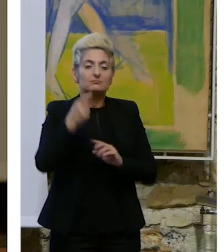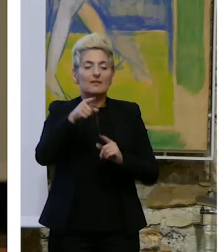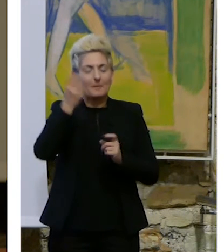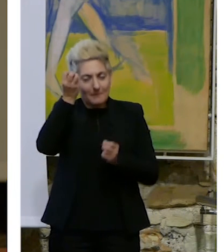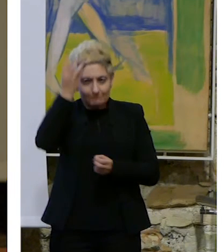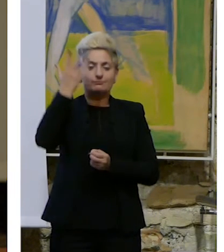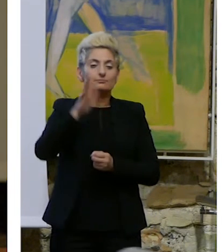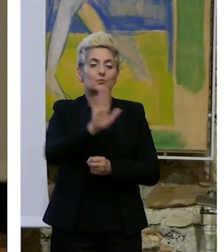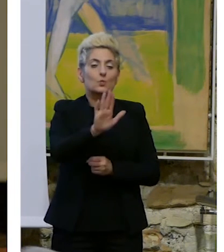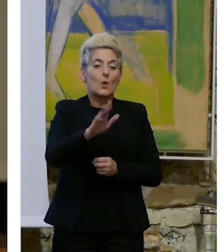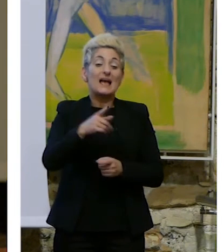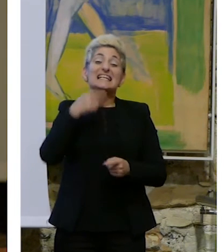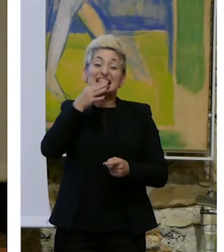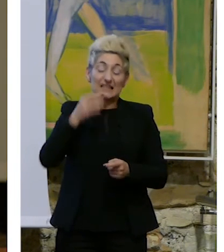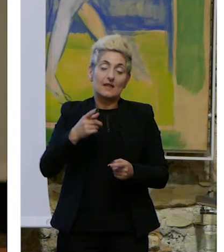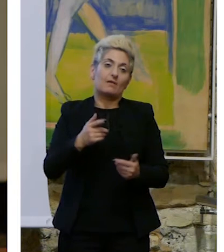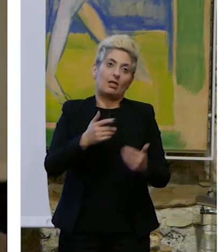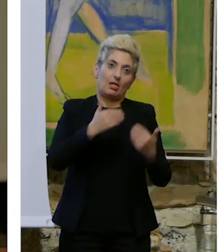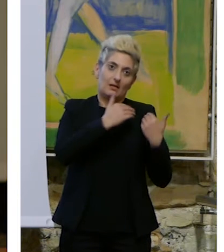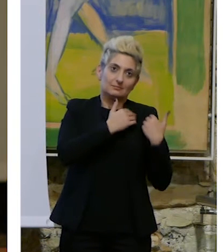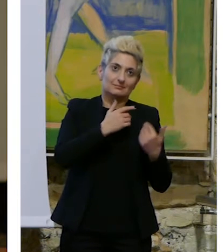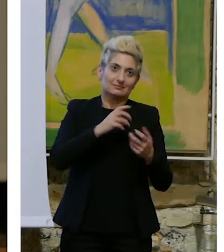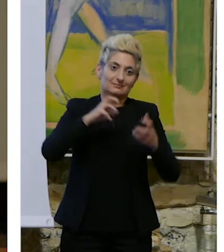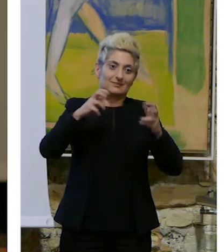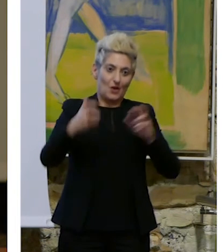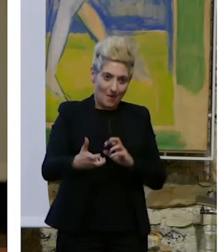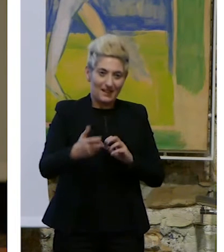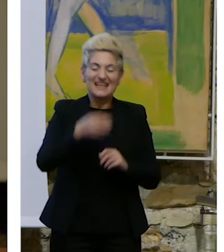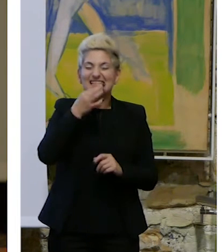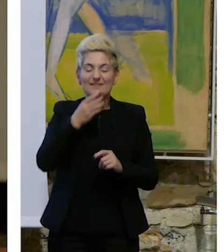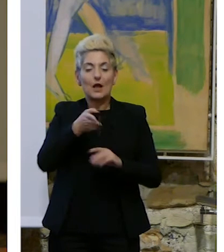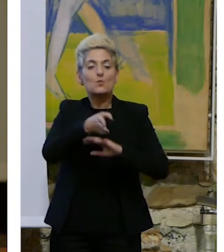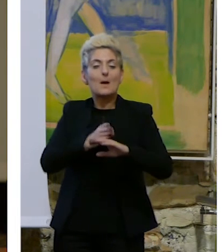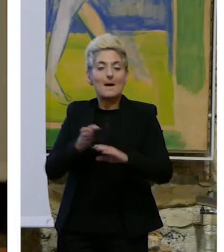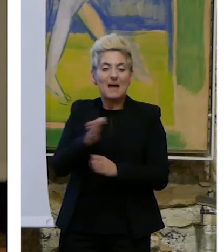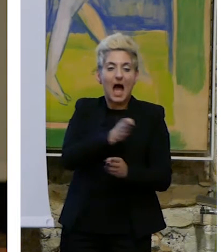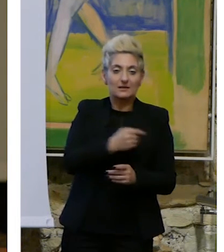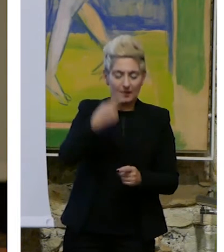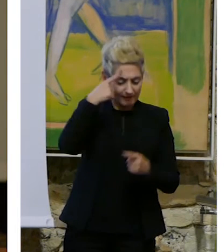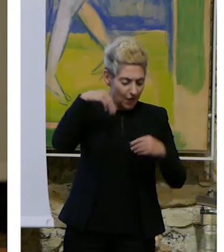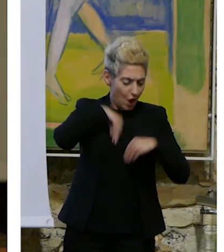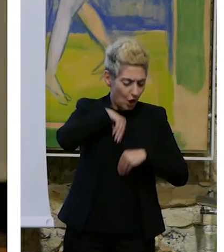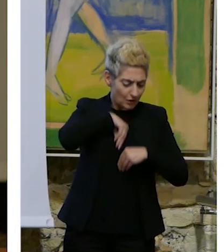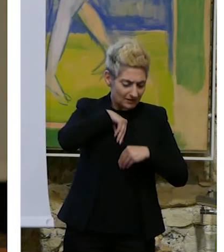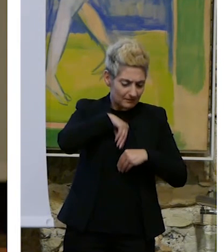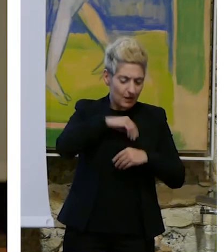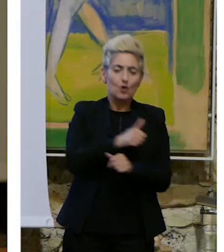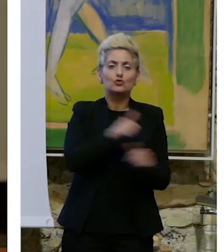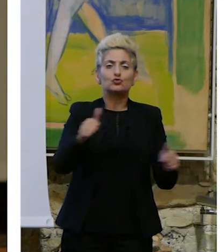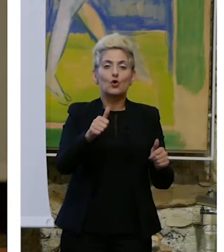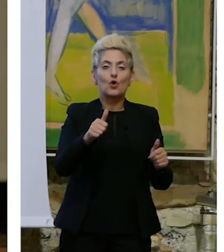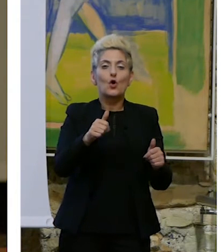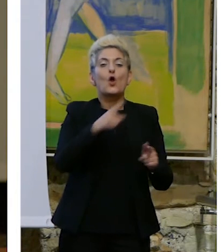rende il compito molto complicato. Da un lato bisogna essere consapevoli che non si debba trasmettere solo